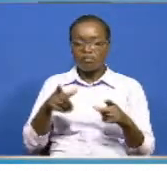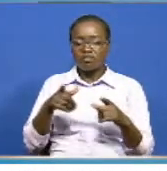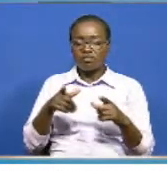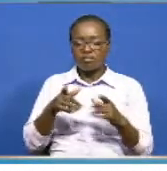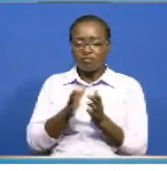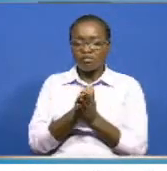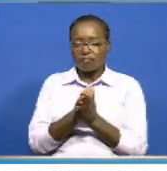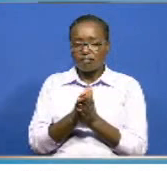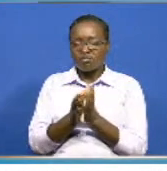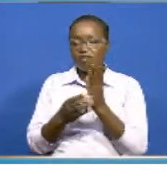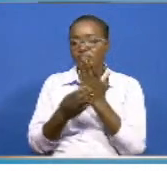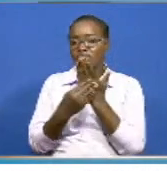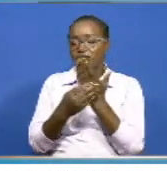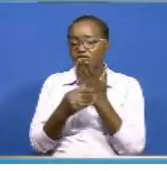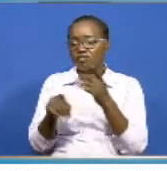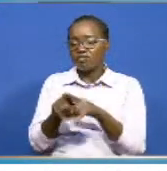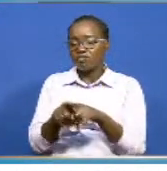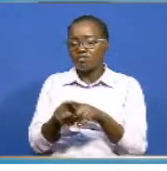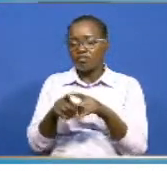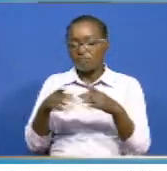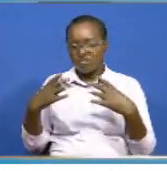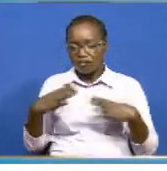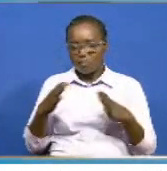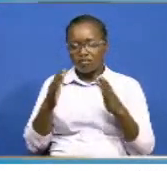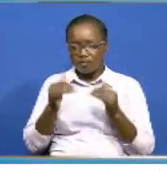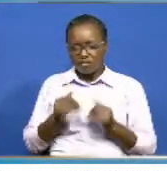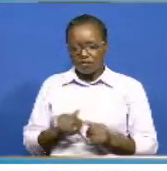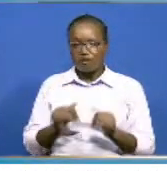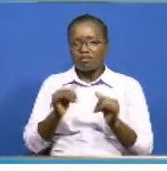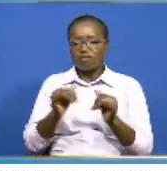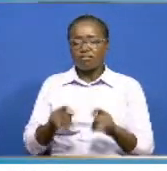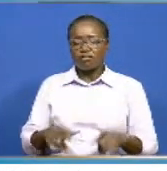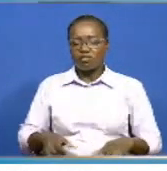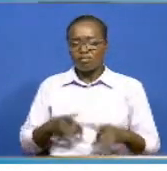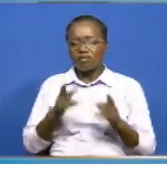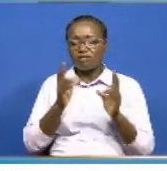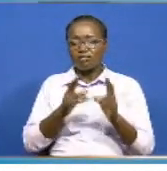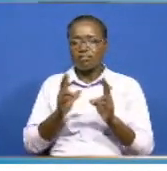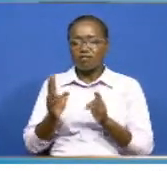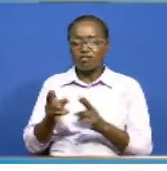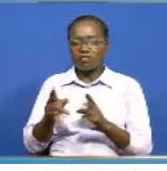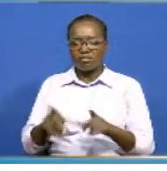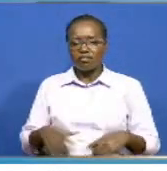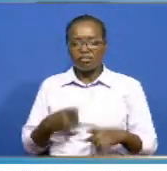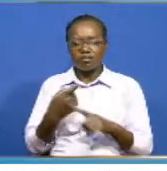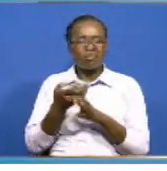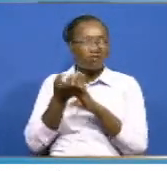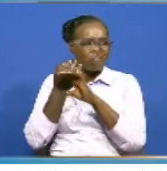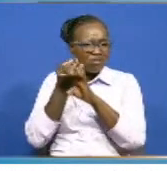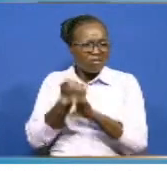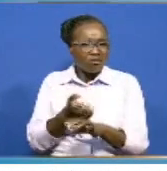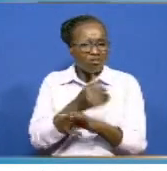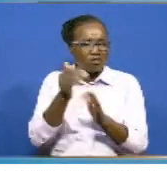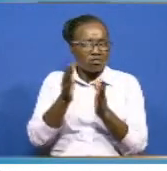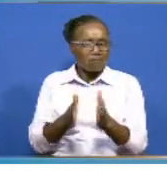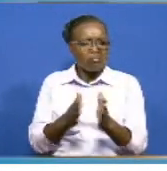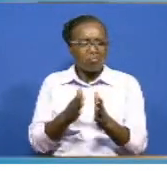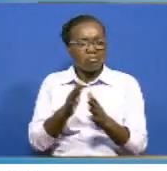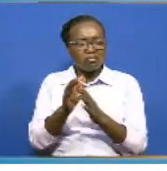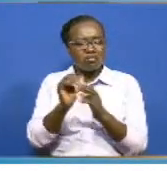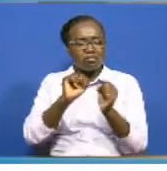ule. Unapata ya kwamba mtu anajaribu kuishi maisha ambayo hawezi, ilhali afahamu ya kwamba yule ambaye pengine ameweka kwenye mtandao wa